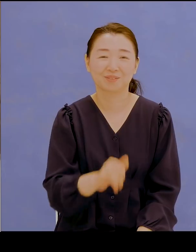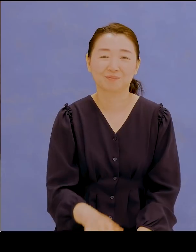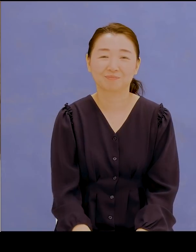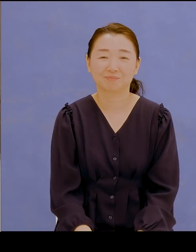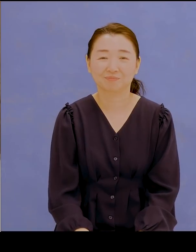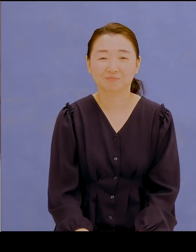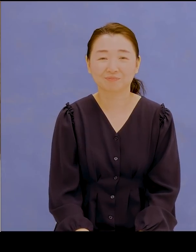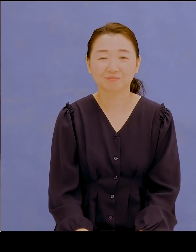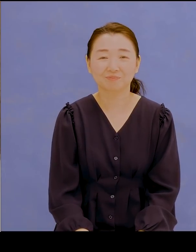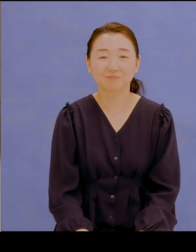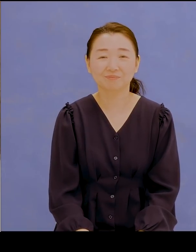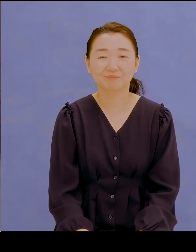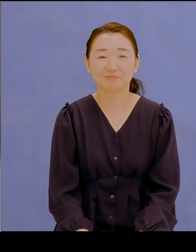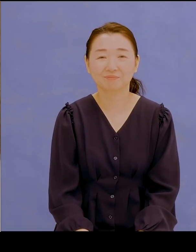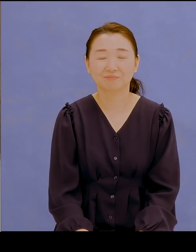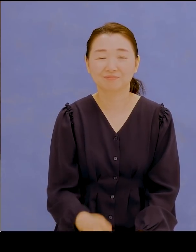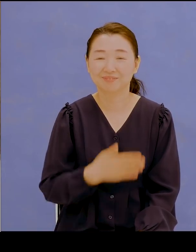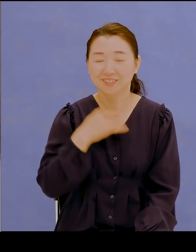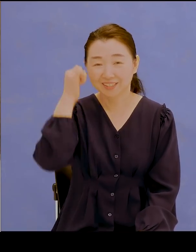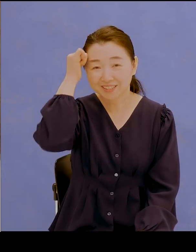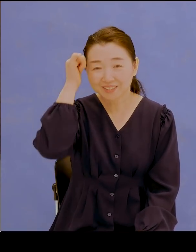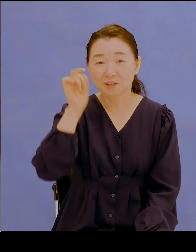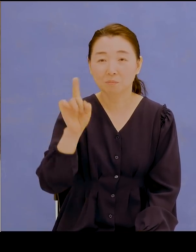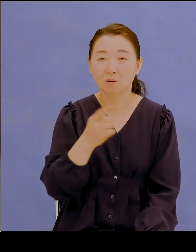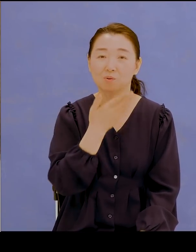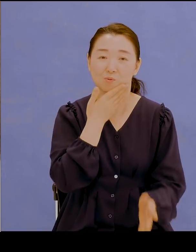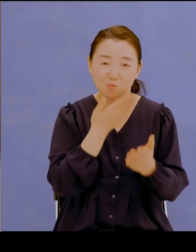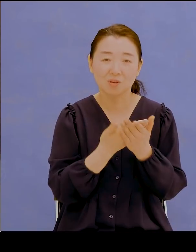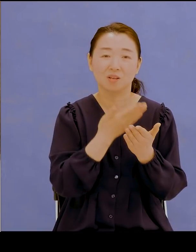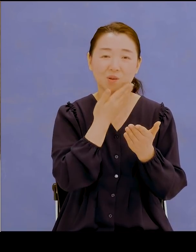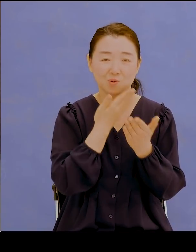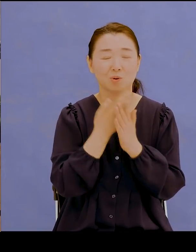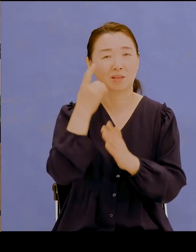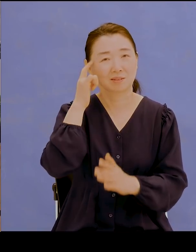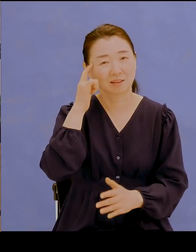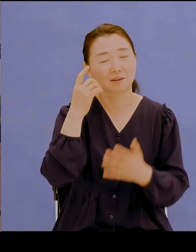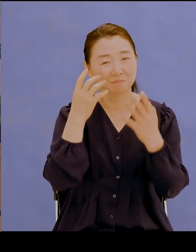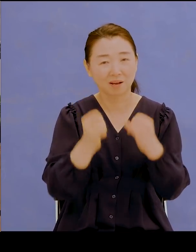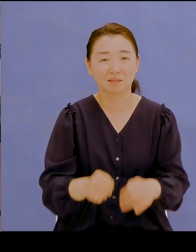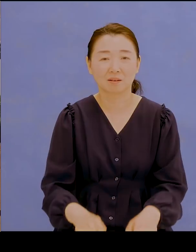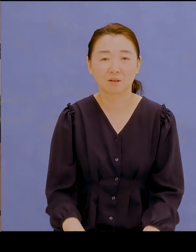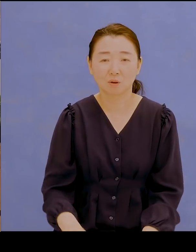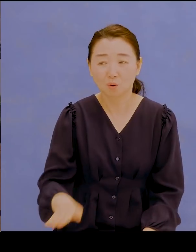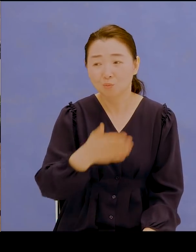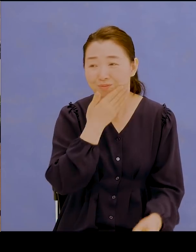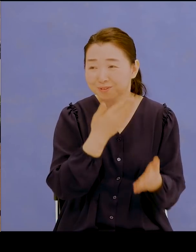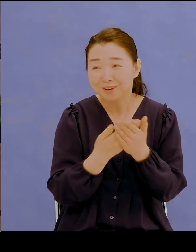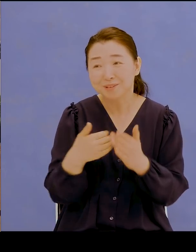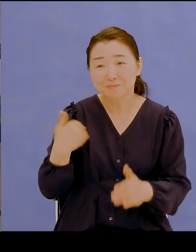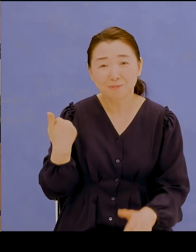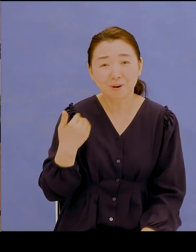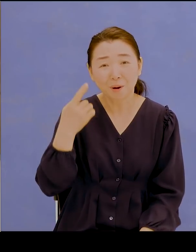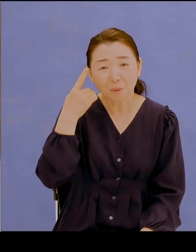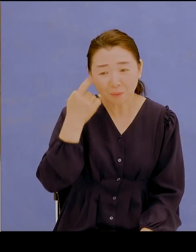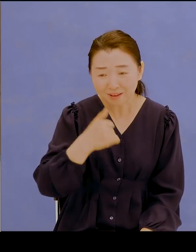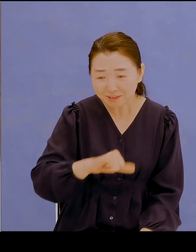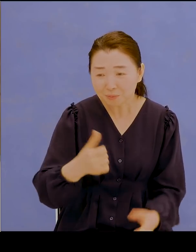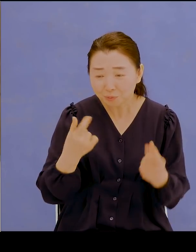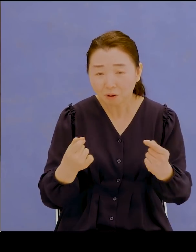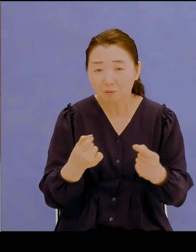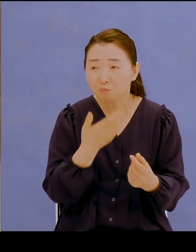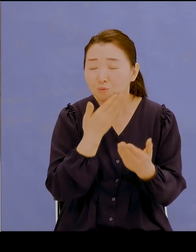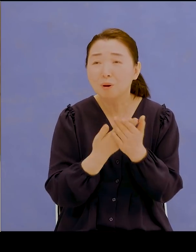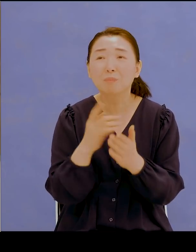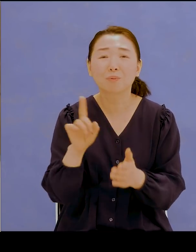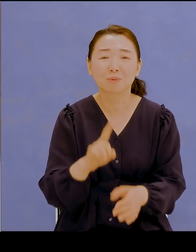아들이었네요. 이렇게 기억에 네. 귀하다 이 소리를 너무 많이 들어가지고 그러니까 우리는 귀한지 모르죠. 우리 그렇죠. 같은 자식이지 뭘 아들인데